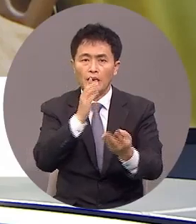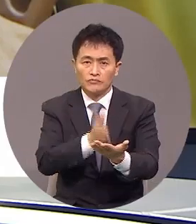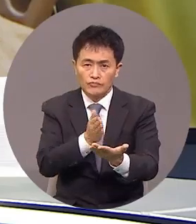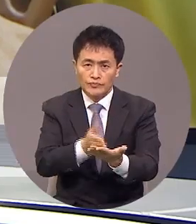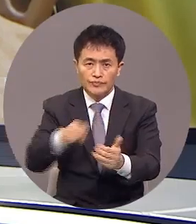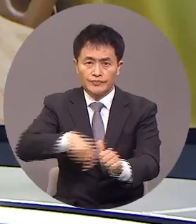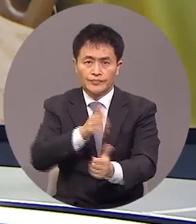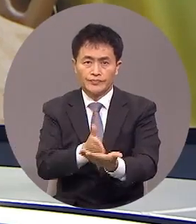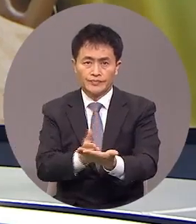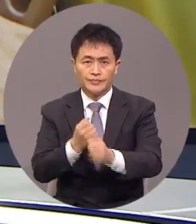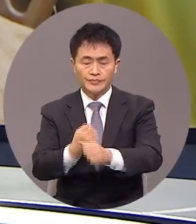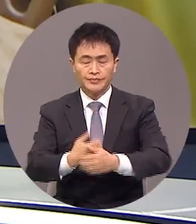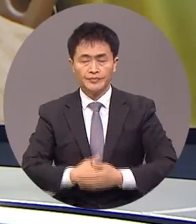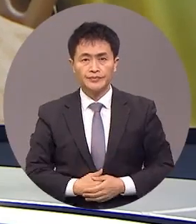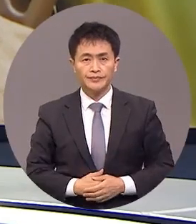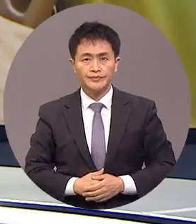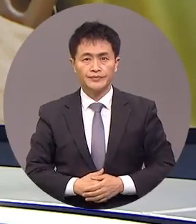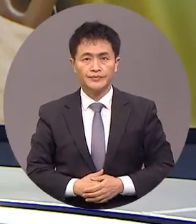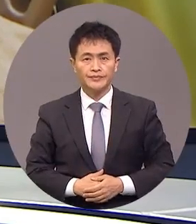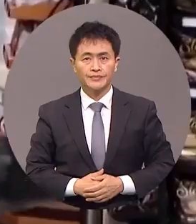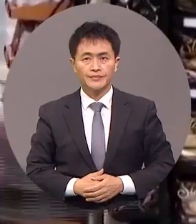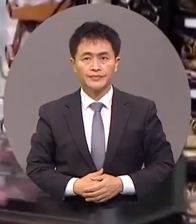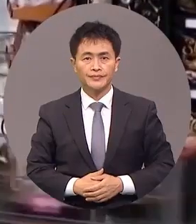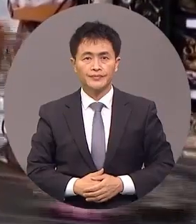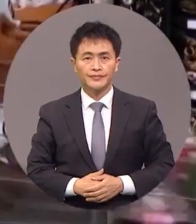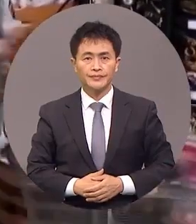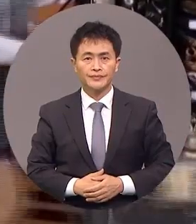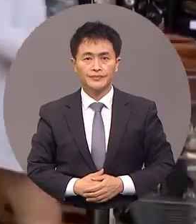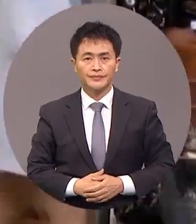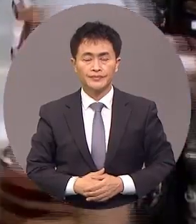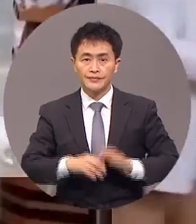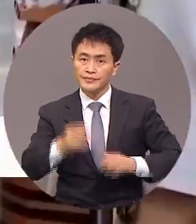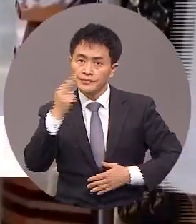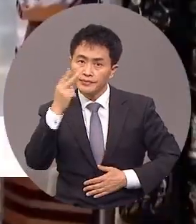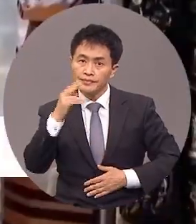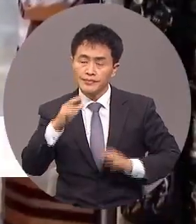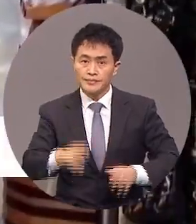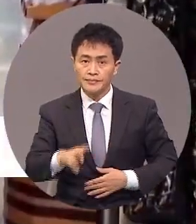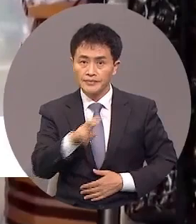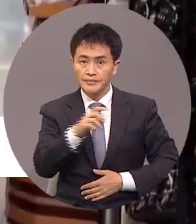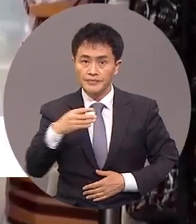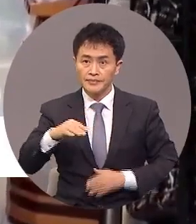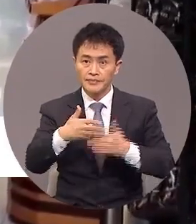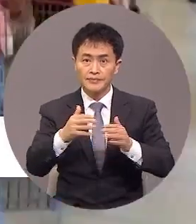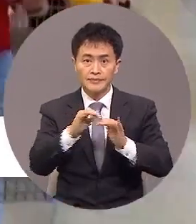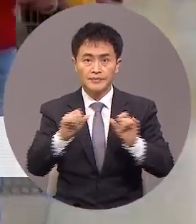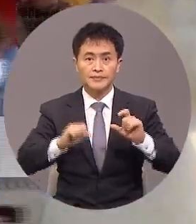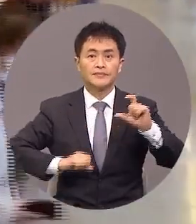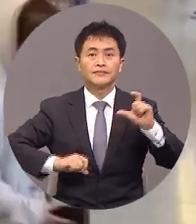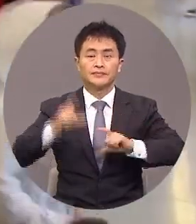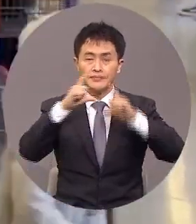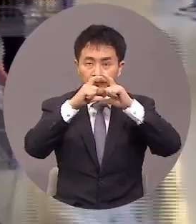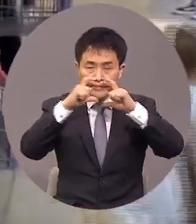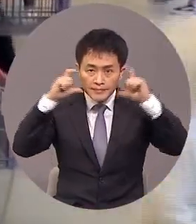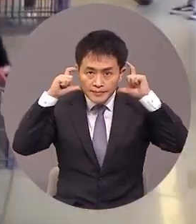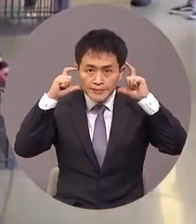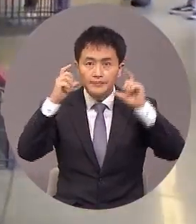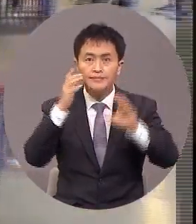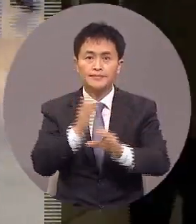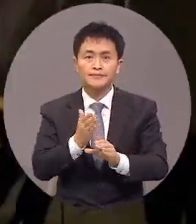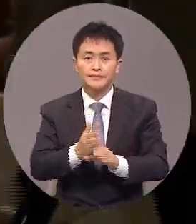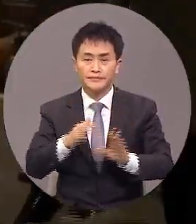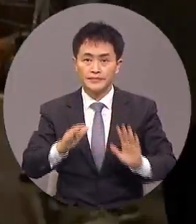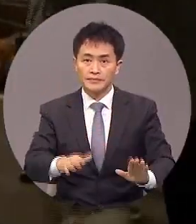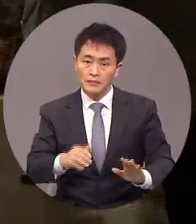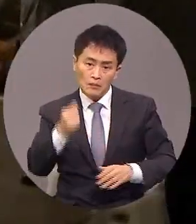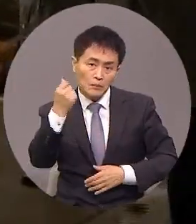손영 기자의 보도입니다. 미국의 한 마트. 시민들 대부분이 마스크를 쓰고 있습니다.